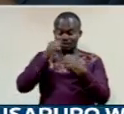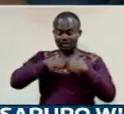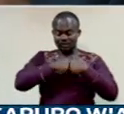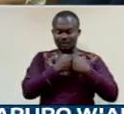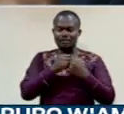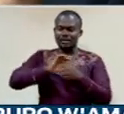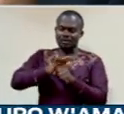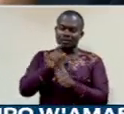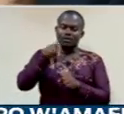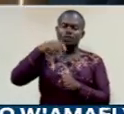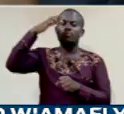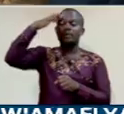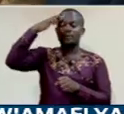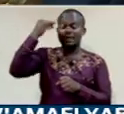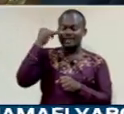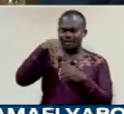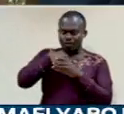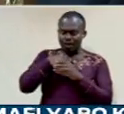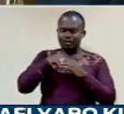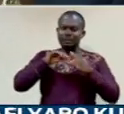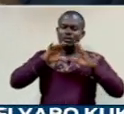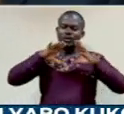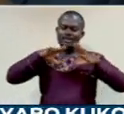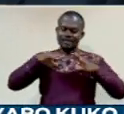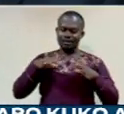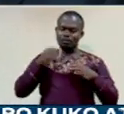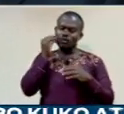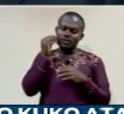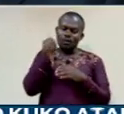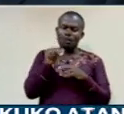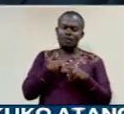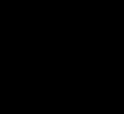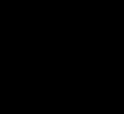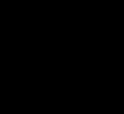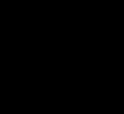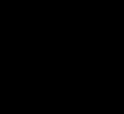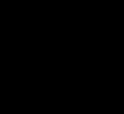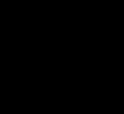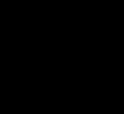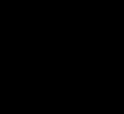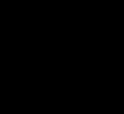tugomba kwibuka nubwo waba uri muri saro kwibuka kuba ku mutima.